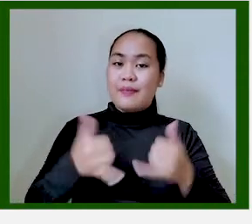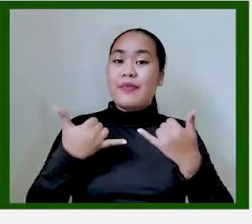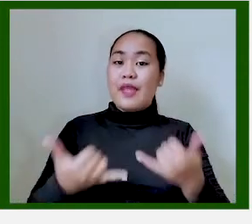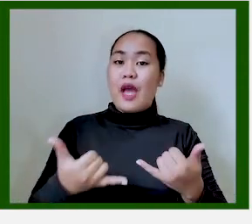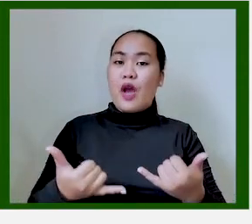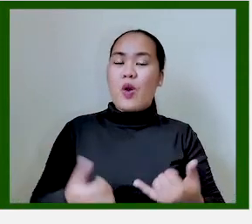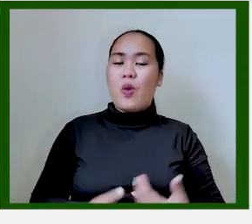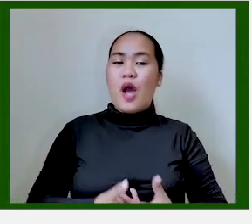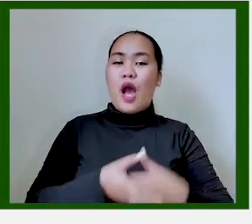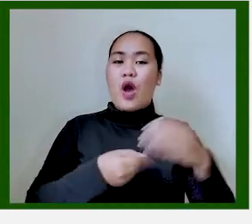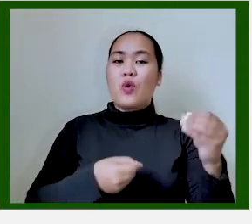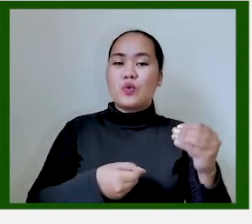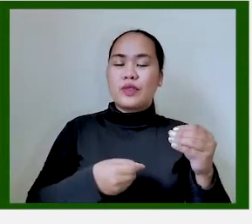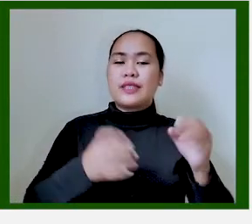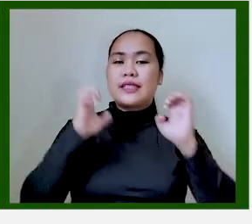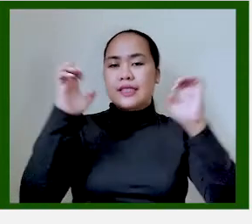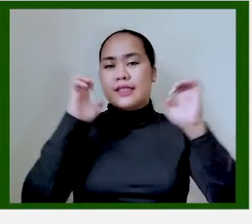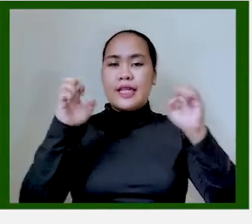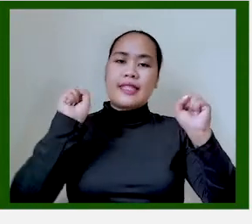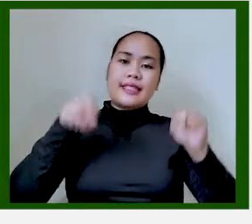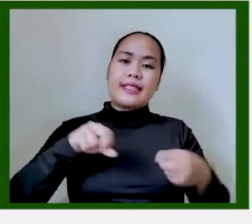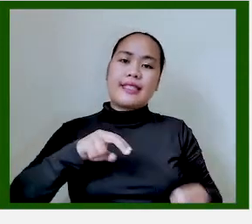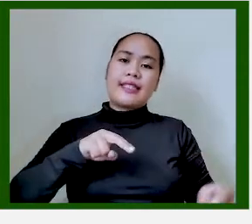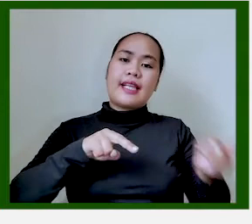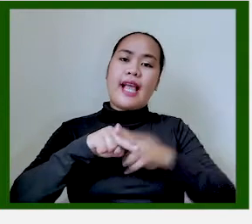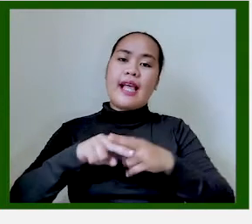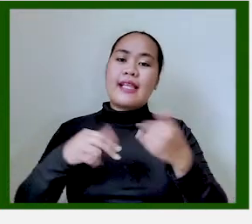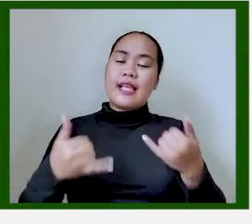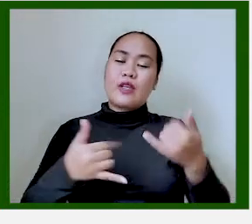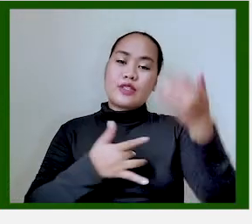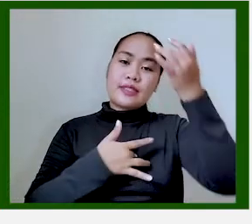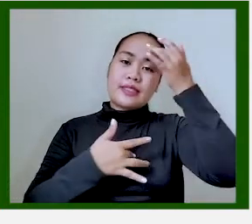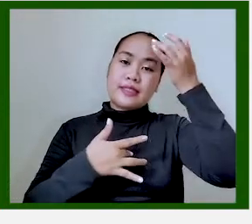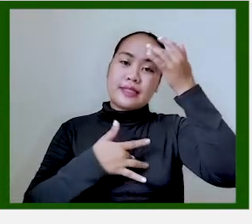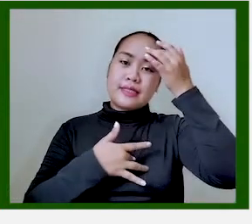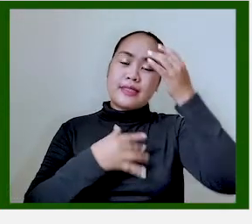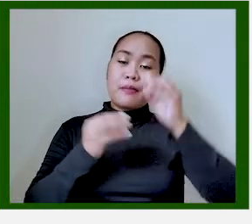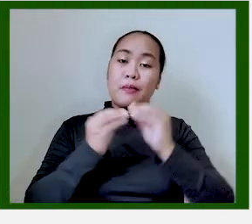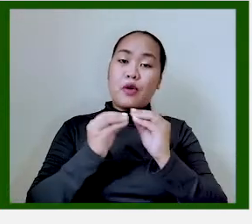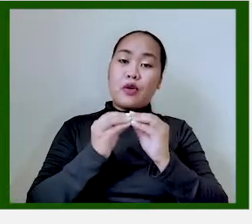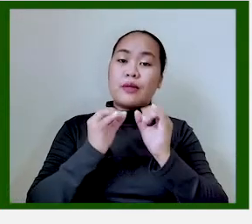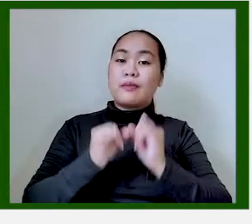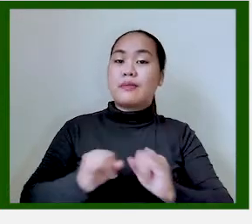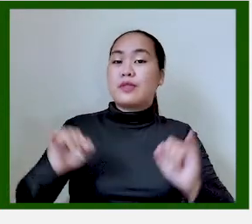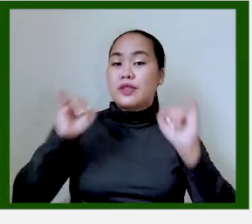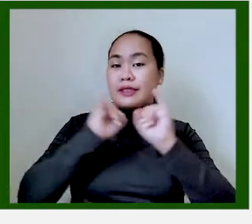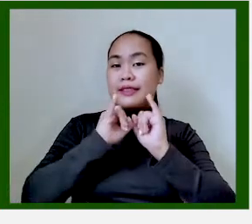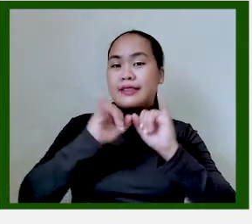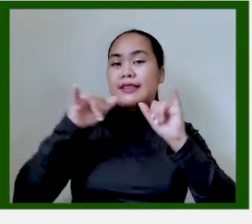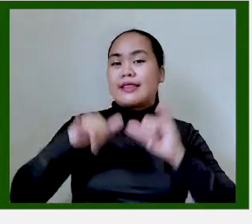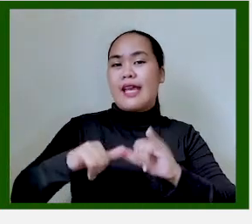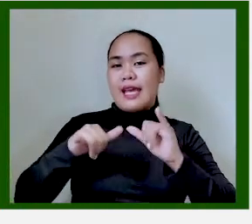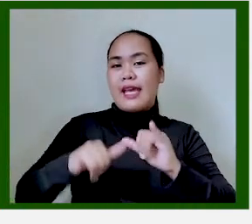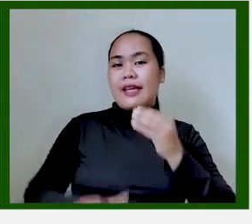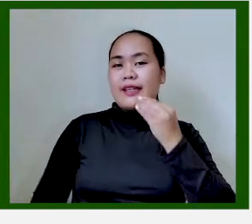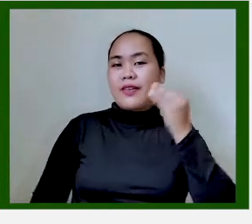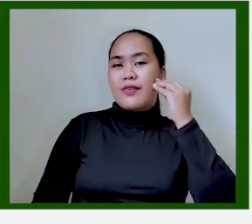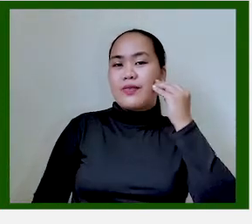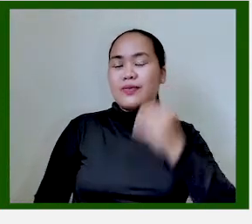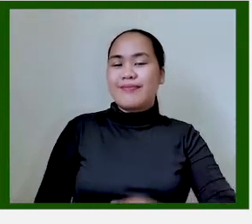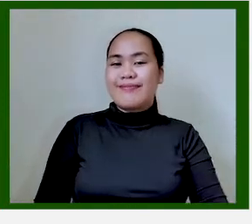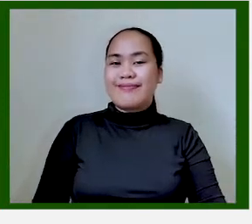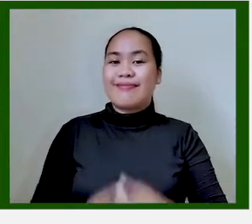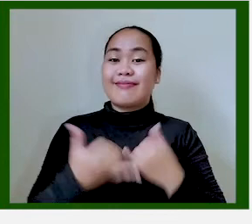pag-boost natin ng ating immune system. And of course, no, most importantly, stay home, no? Ngayon, buti nga nag-uulan, 'di